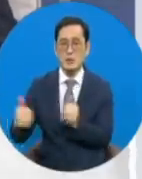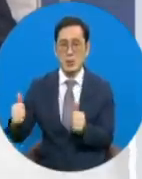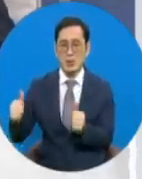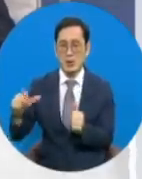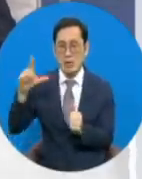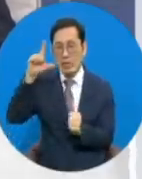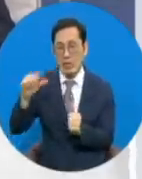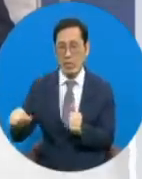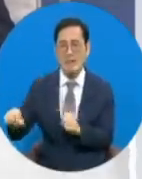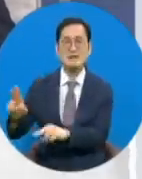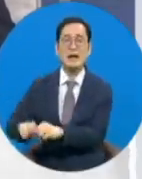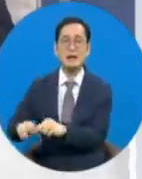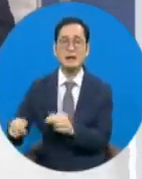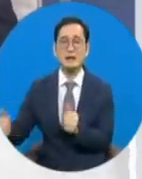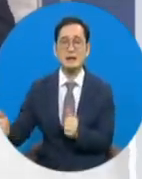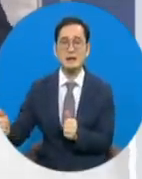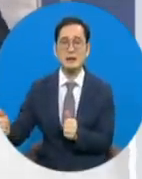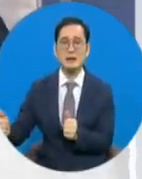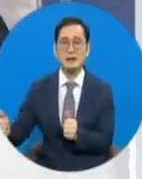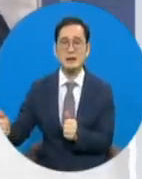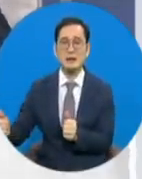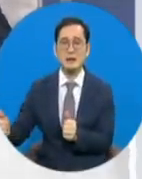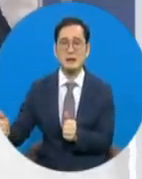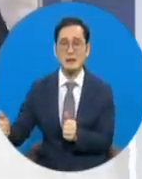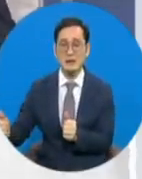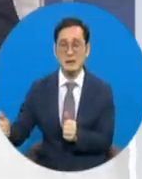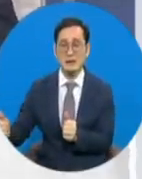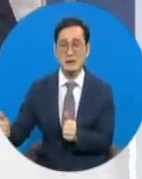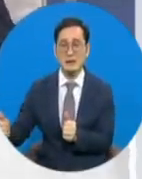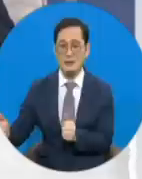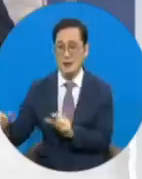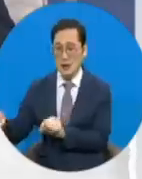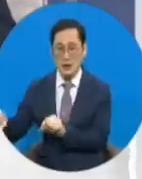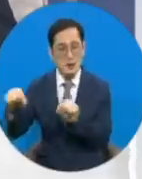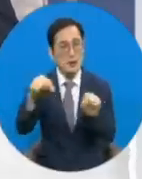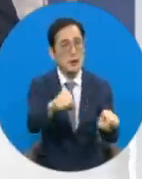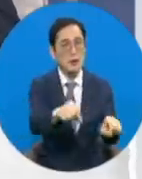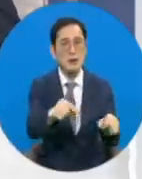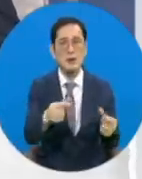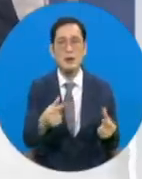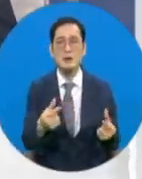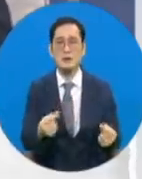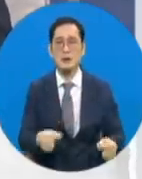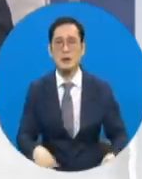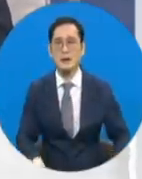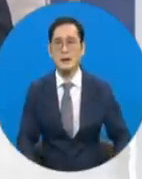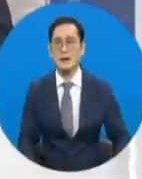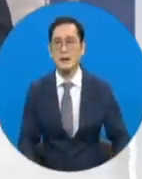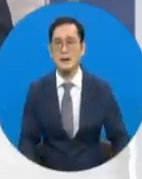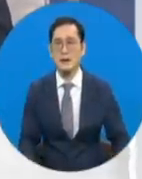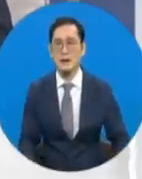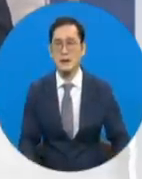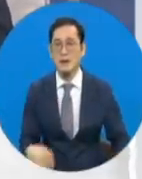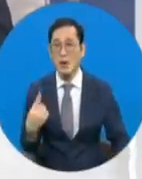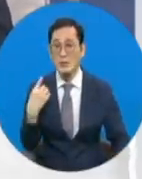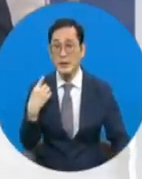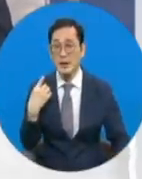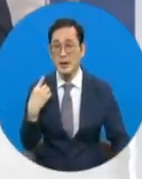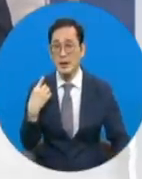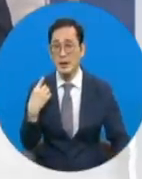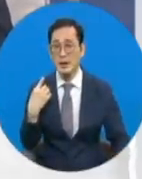이런 얘기까지 있었는데 어제 장면이 그렇게 사용이 될까 봐 좀 겁이 납니다. 왜냐하면 어제도 보면 민주당의